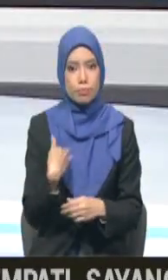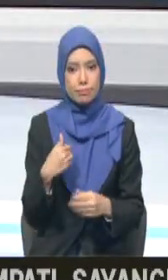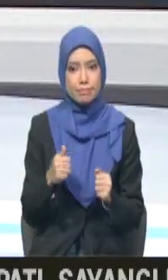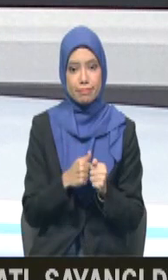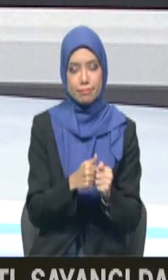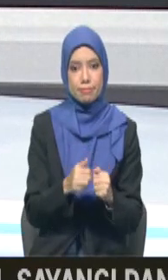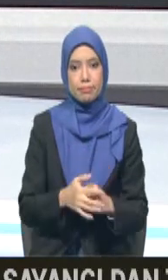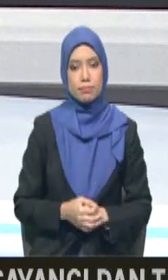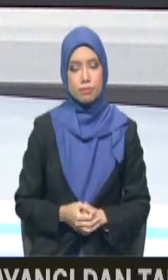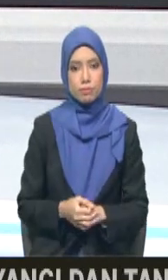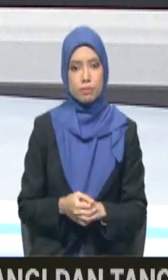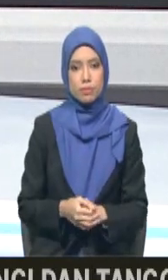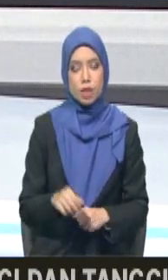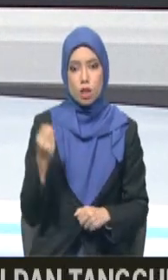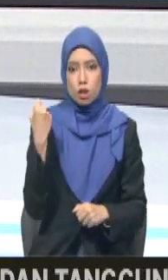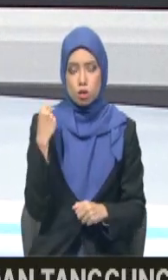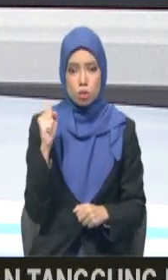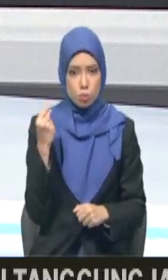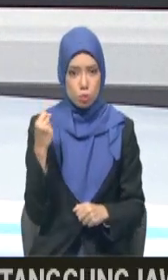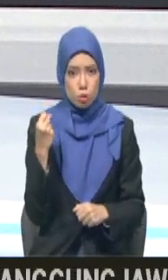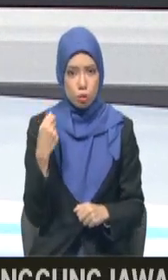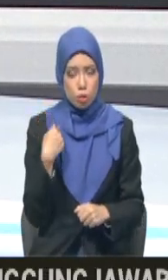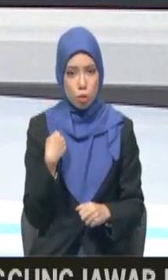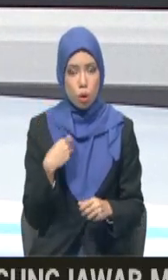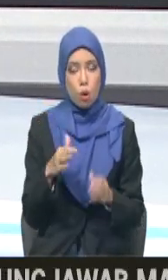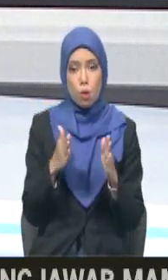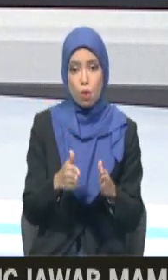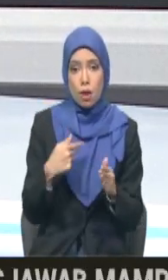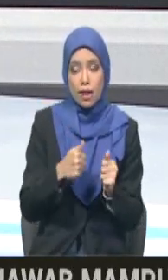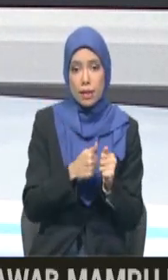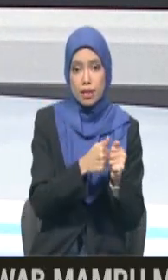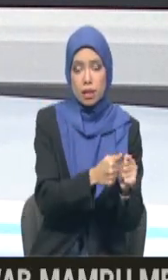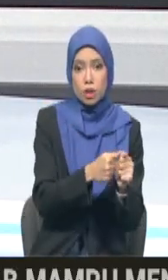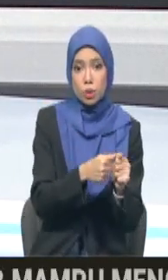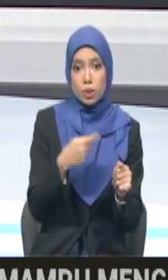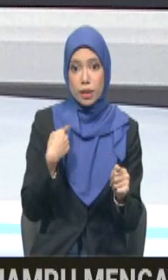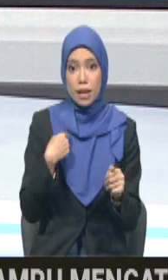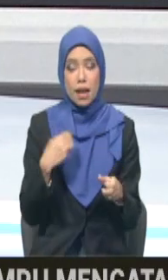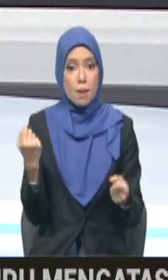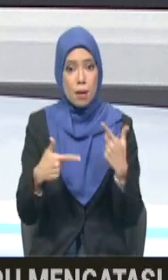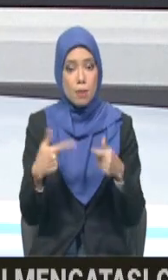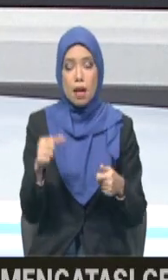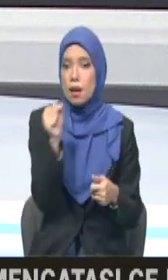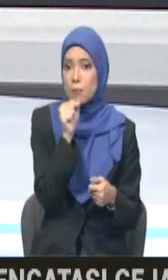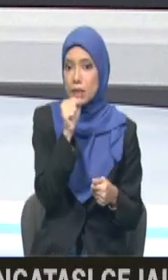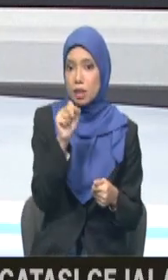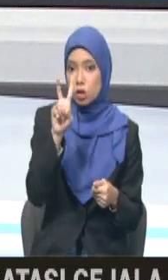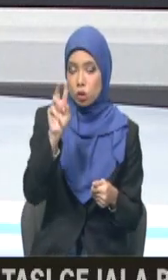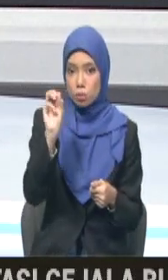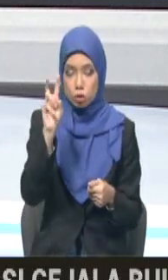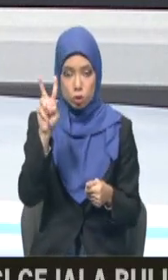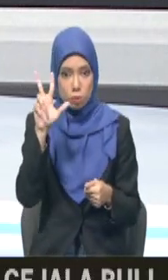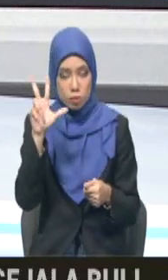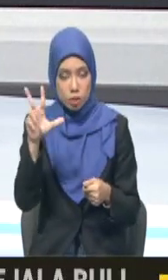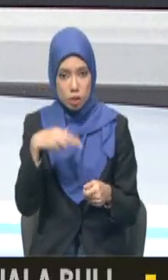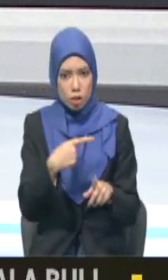produk 10 peserta bersaing dalam pertandingan peringkat akhir bintang kecil 2023 yang dianjurkan